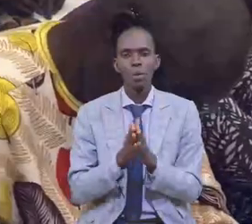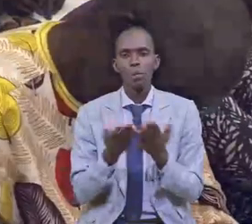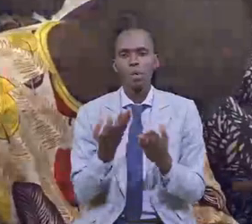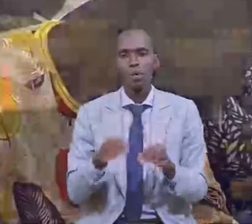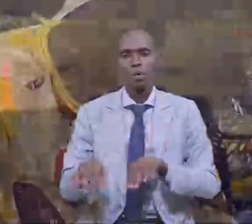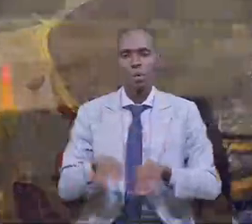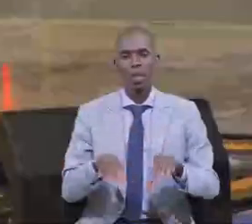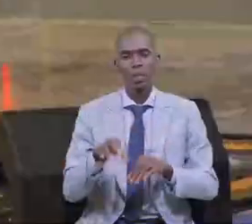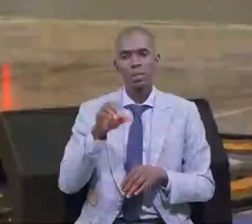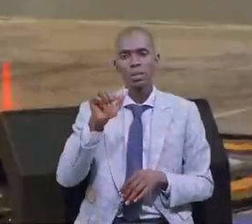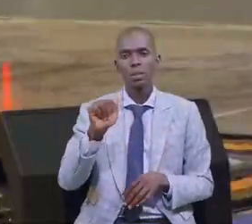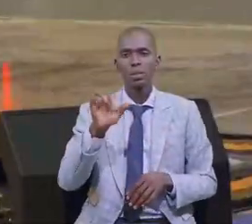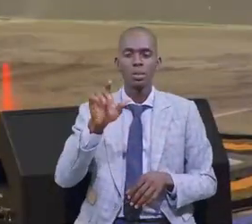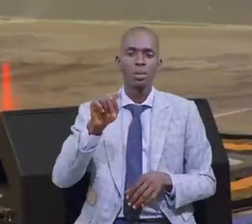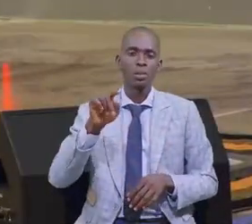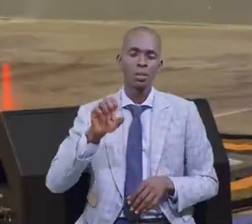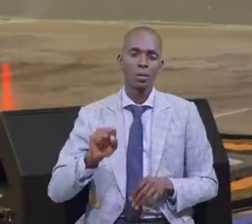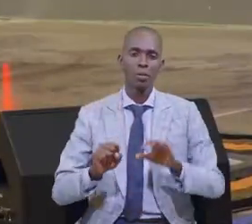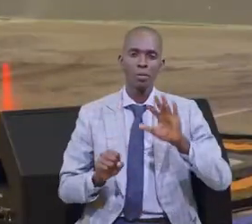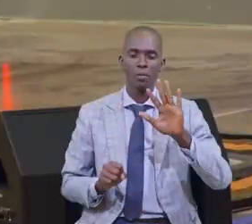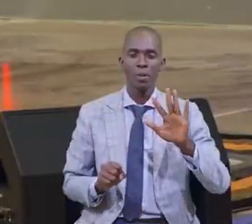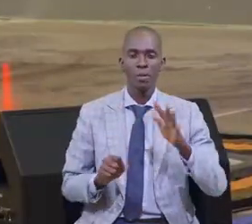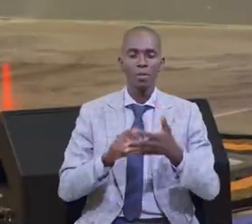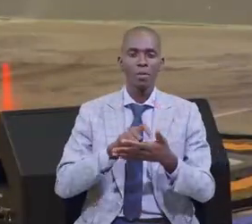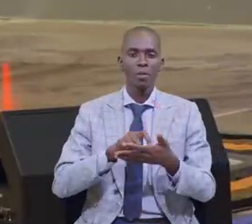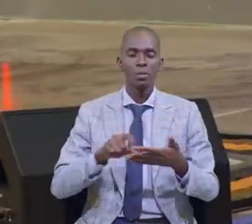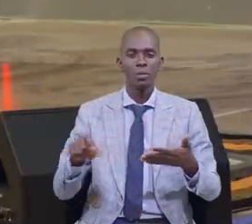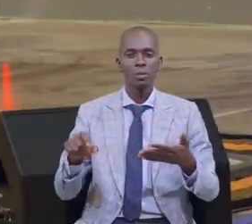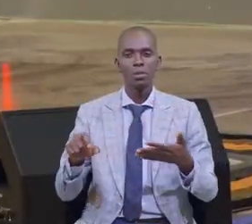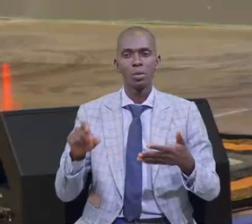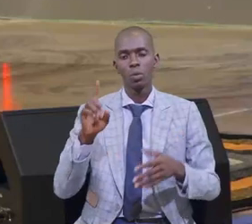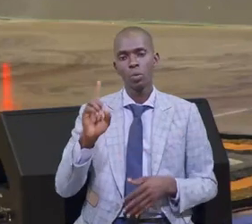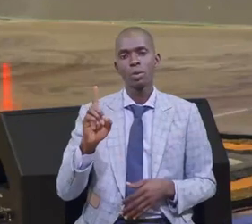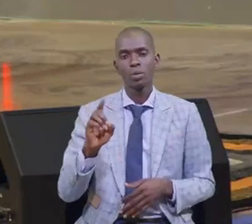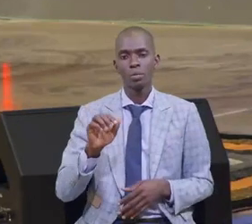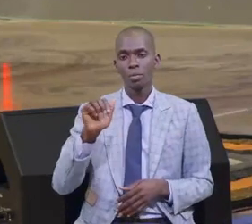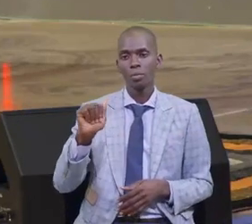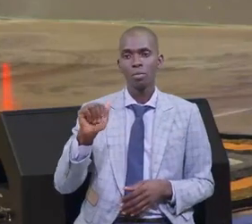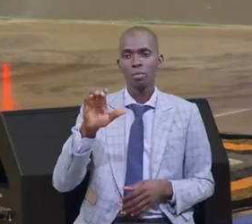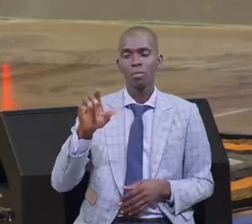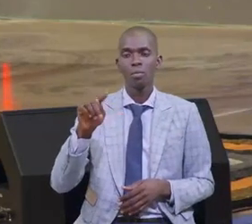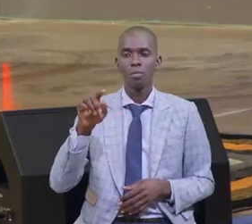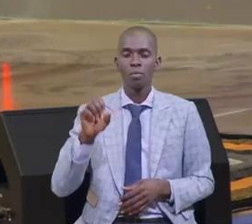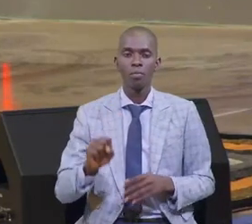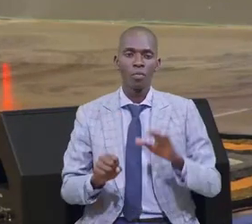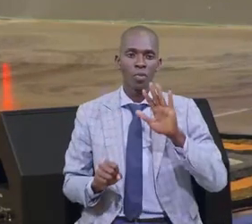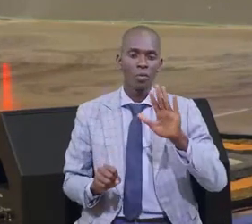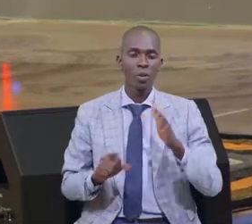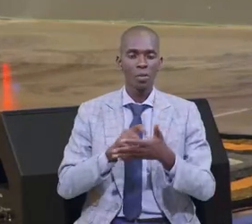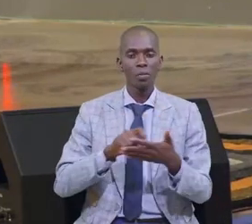pas avant votre temps. Actes chapitre 5, verset 1.